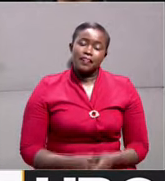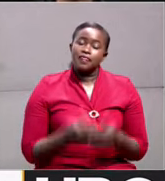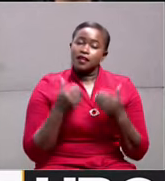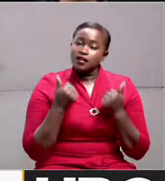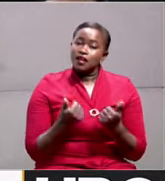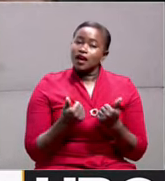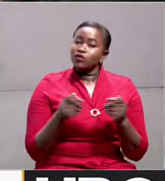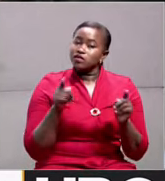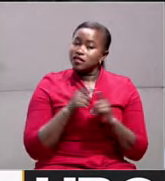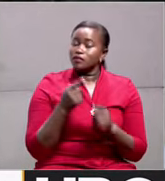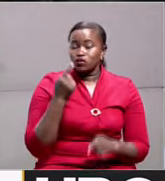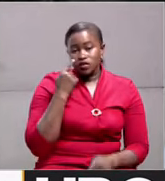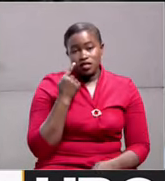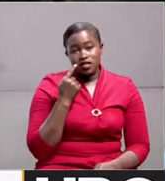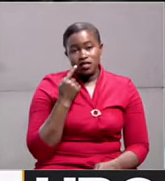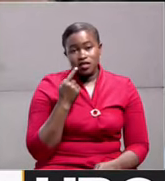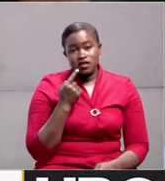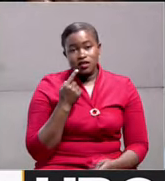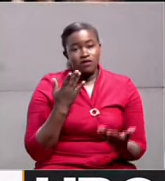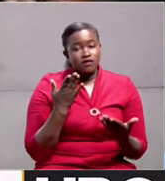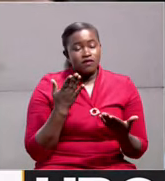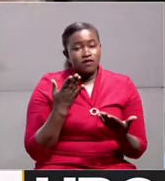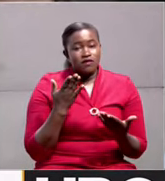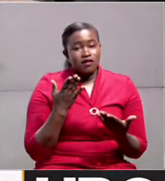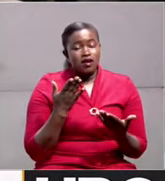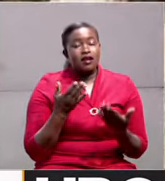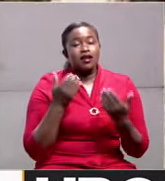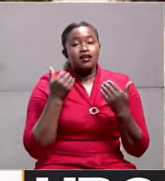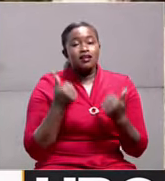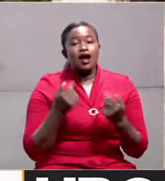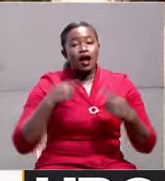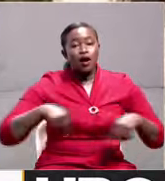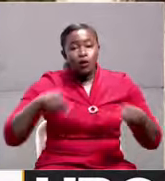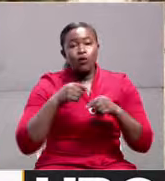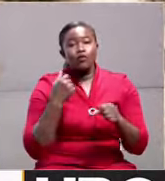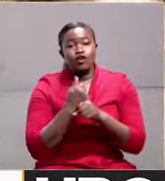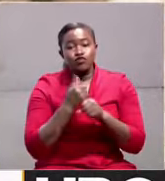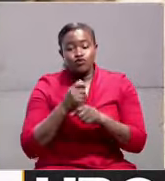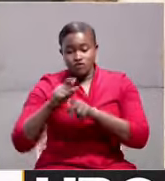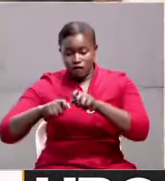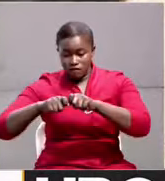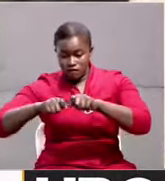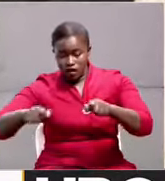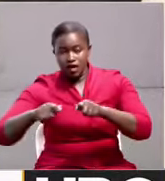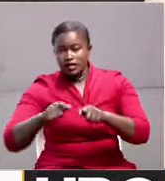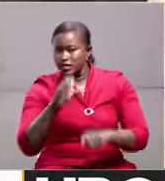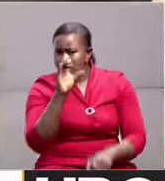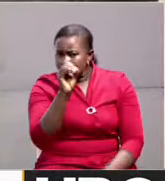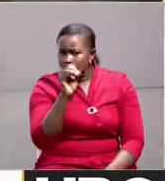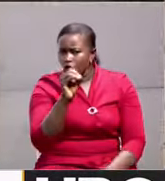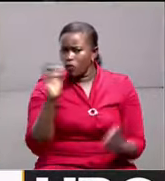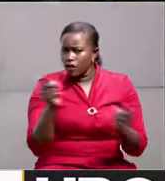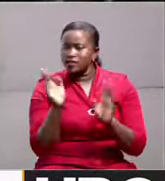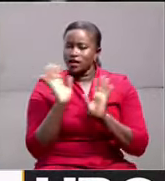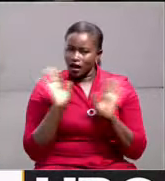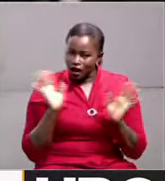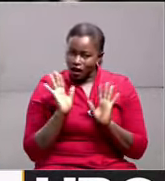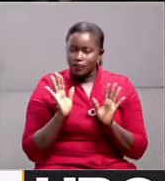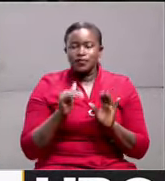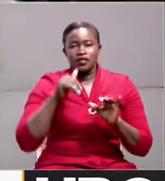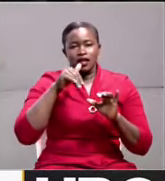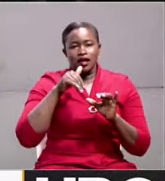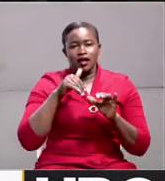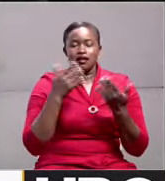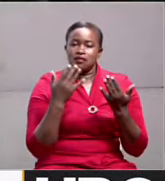mbwenu kunogira kandi tuzi okusiibamu ngu nsiiba ntukora zero grazing tukoraga zero grazing niziriisa